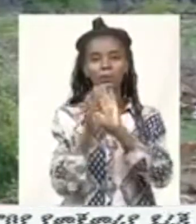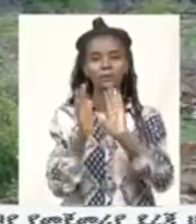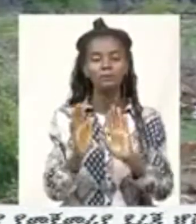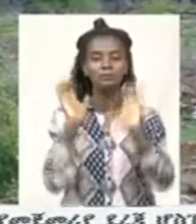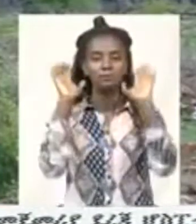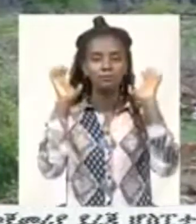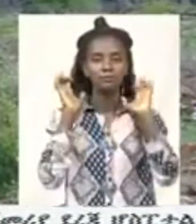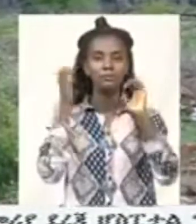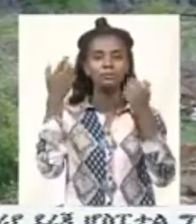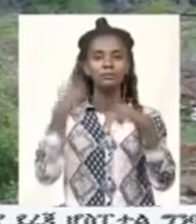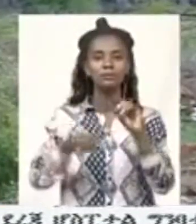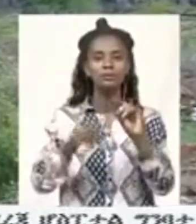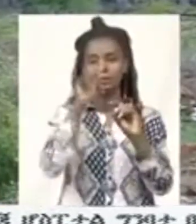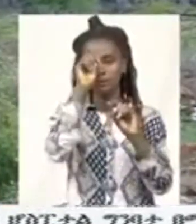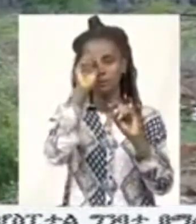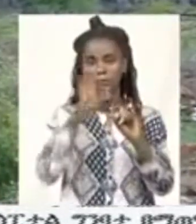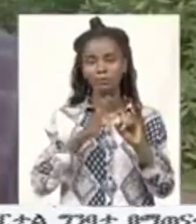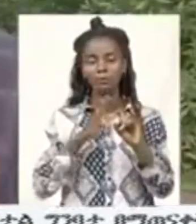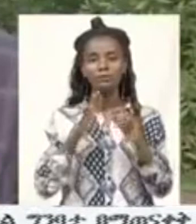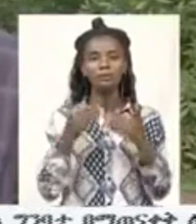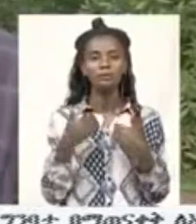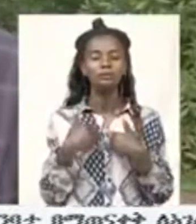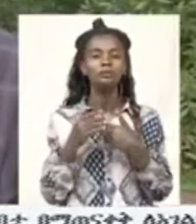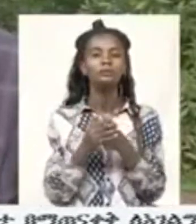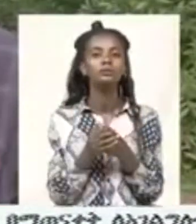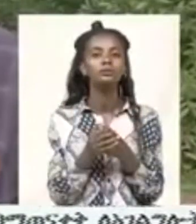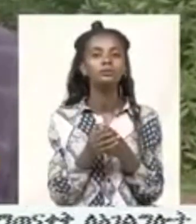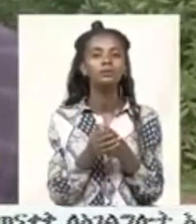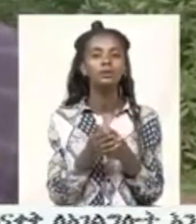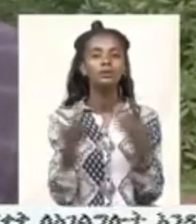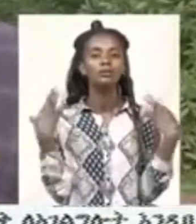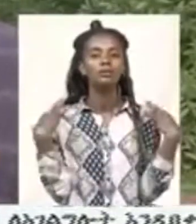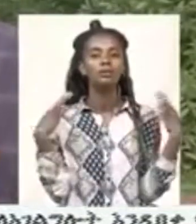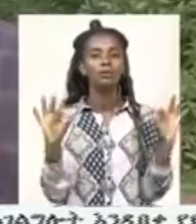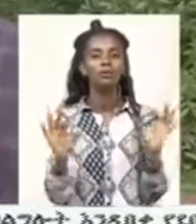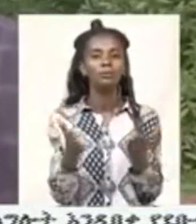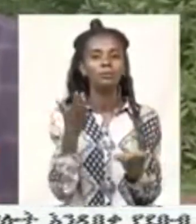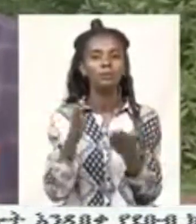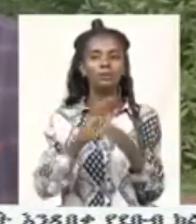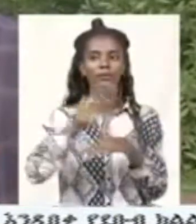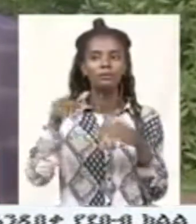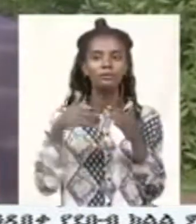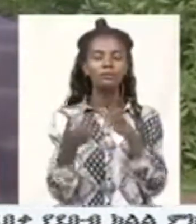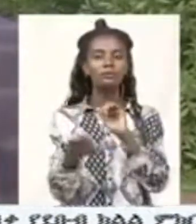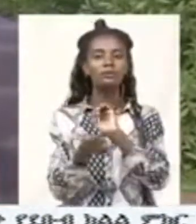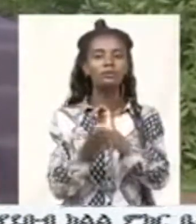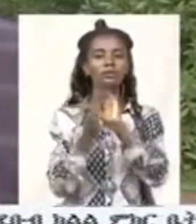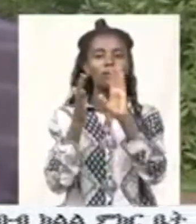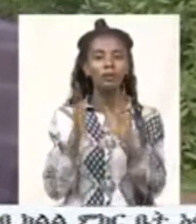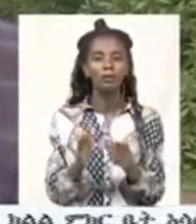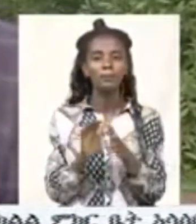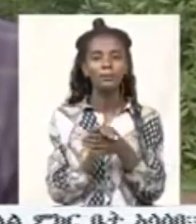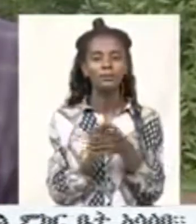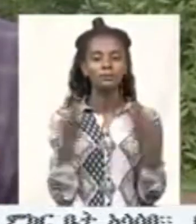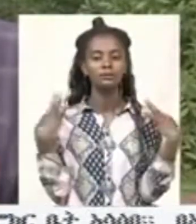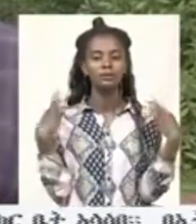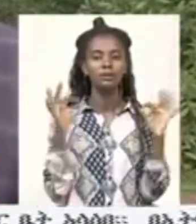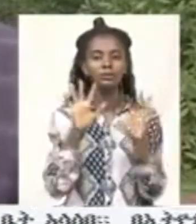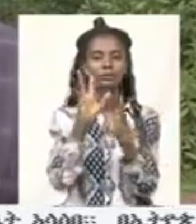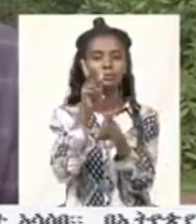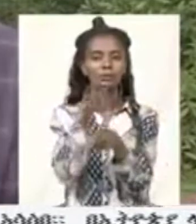ከሚችሉ አቅም በላይ ሰው ስላለ ግን ከጤናው አኳያ አጠቃላይ ከታራሚ ጤንነቱን